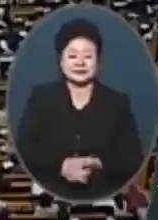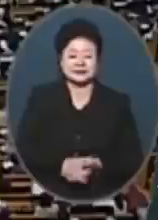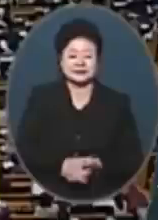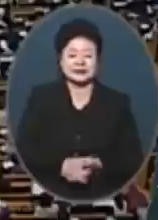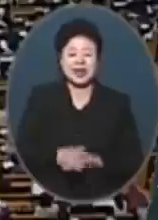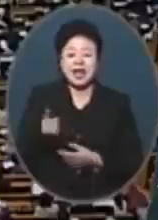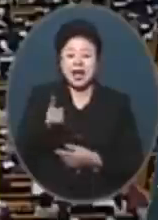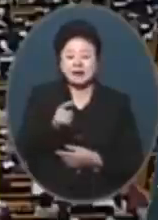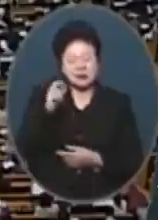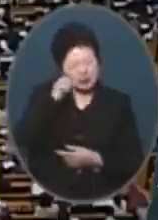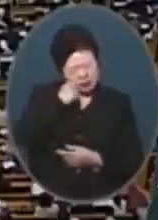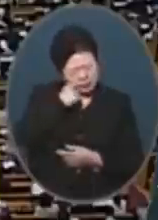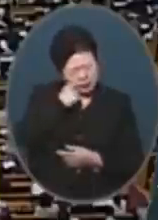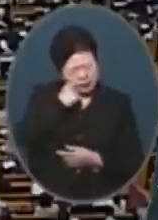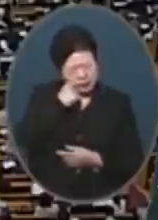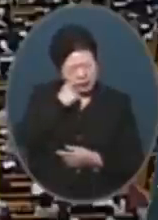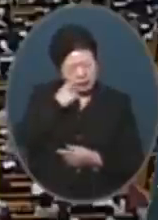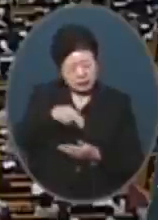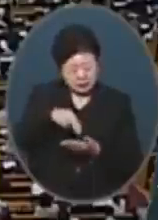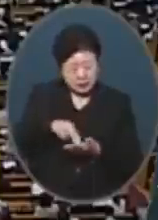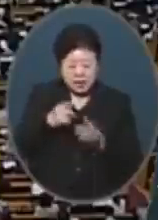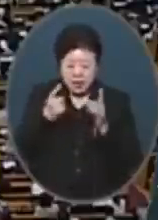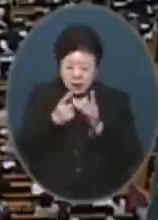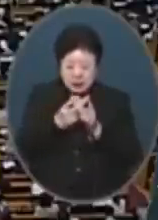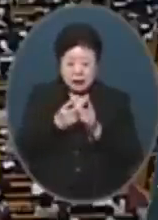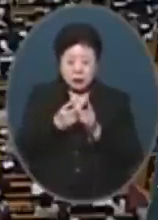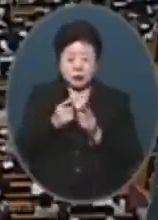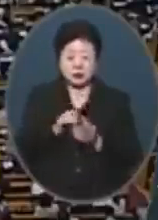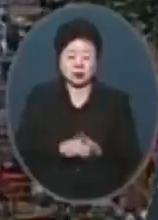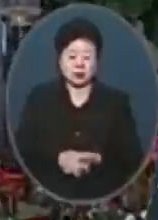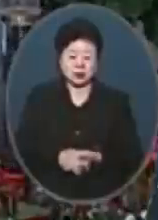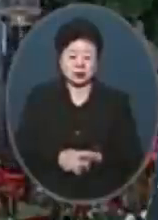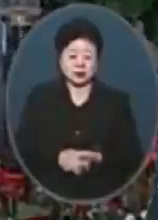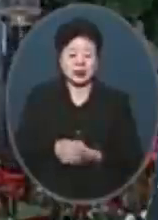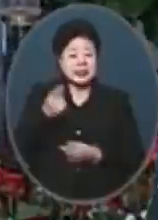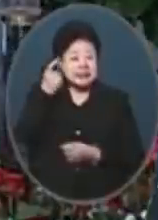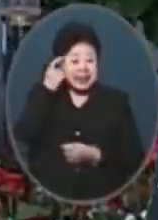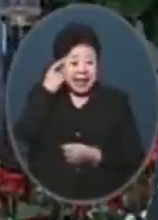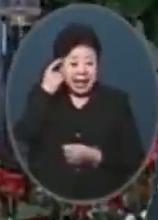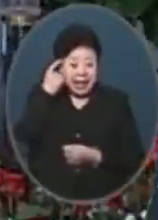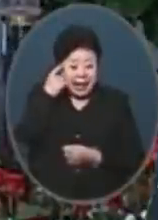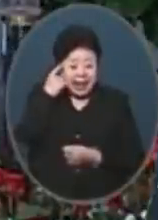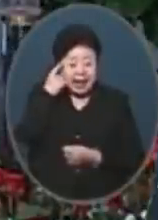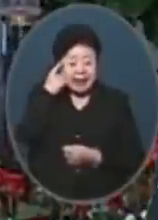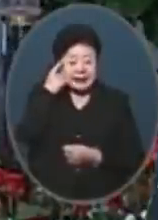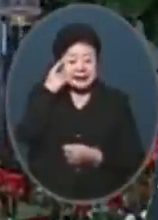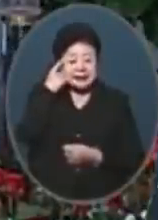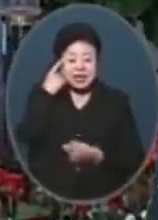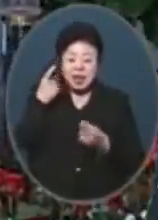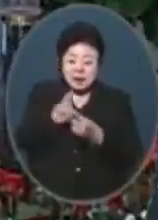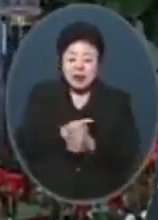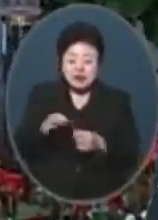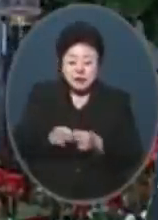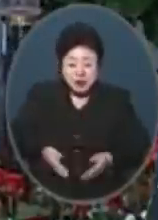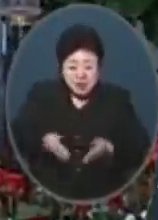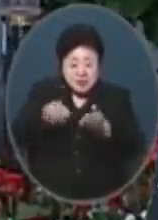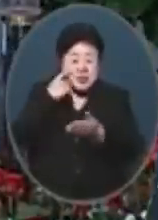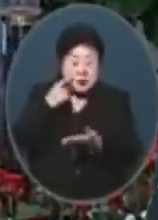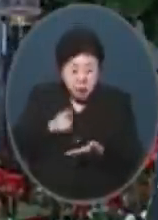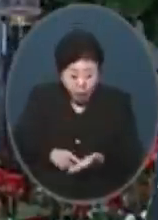아무리 어려운 상황이라 하더라도 생각을 바꾸면 길이